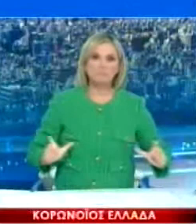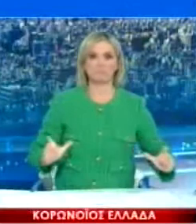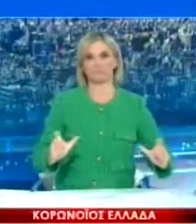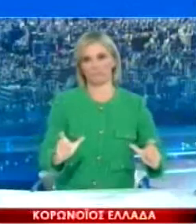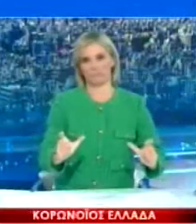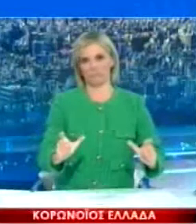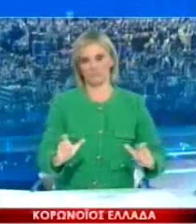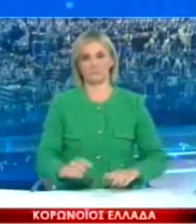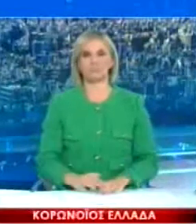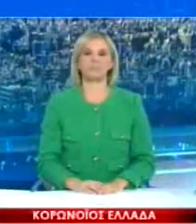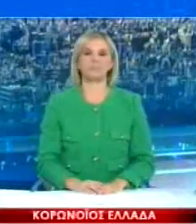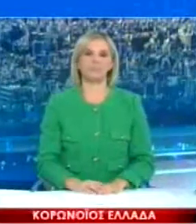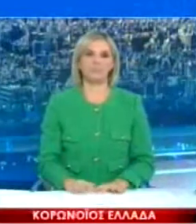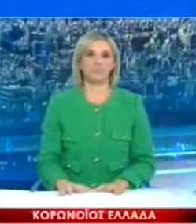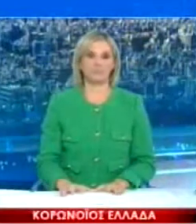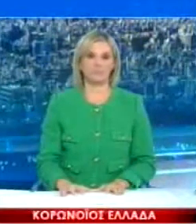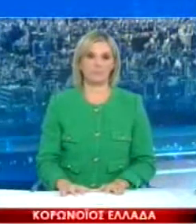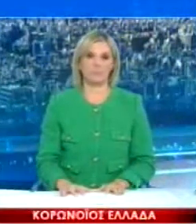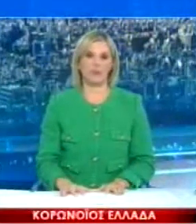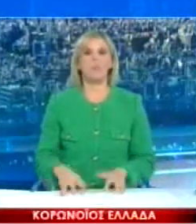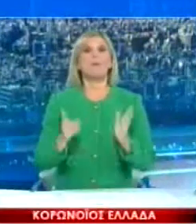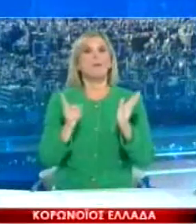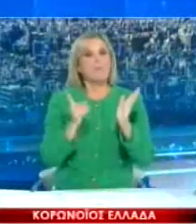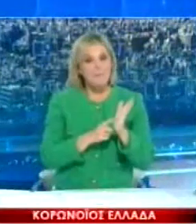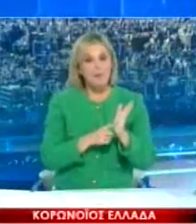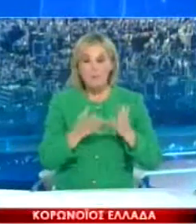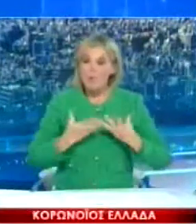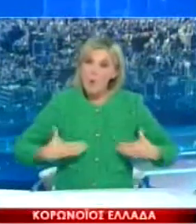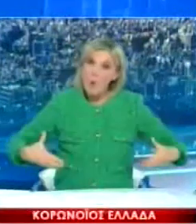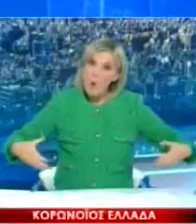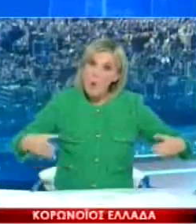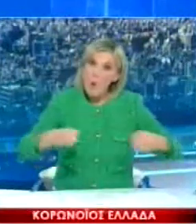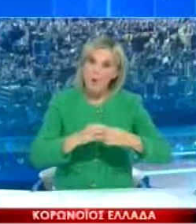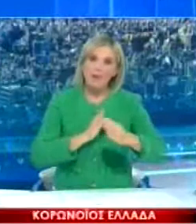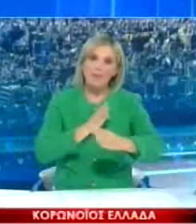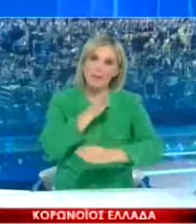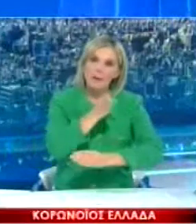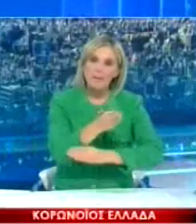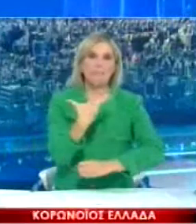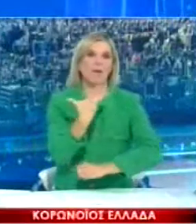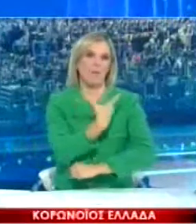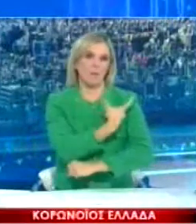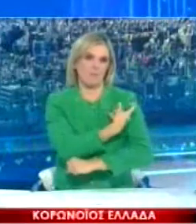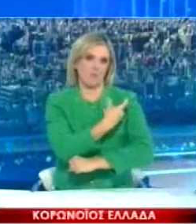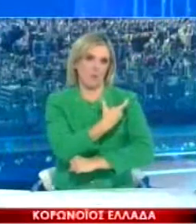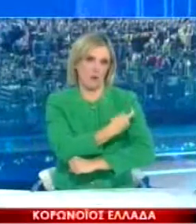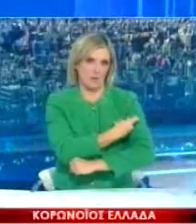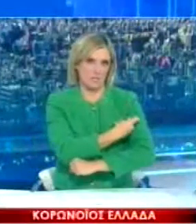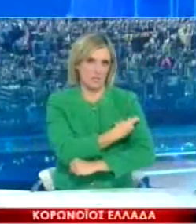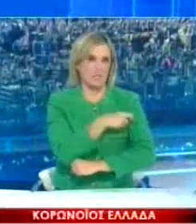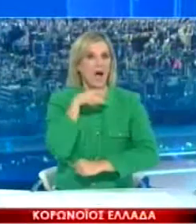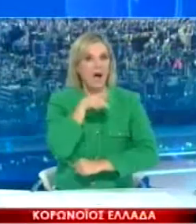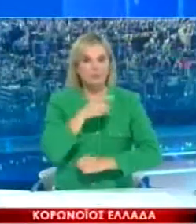της εμβολιαστικής κάλυψης αποτελεί την πιο αποτελεσματική μέθοδο μείωσης